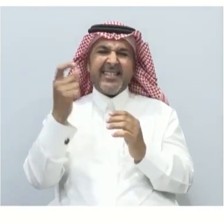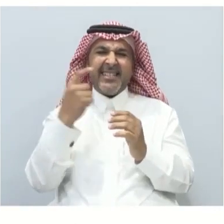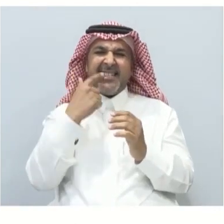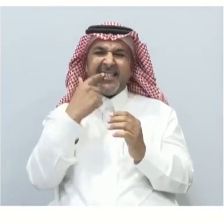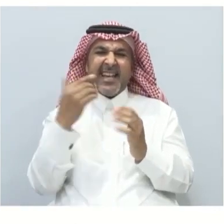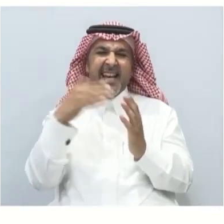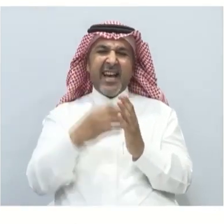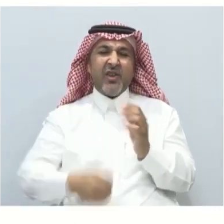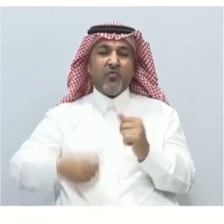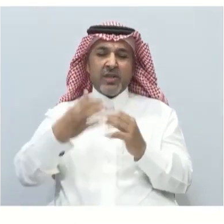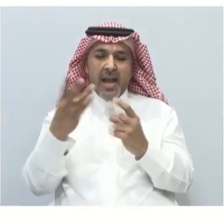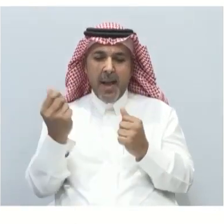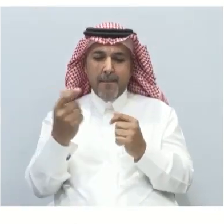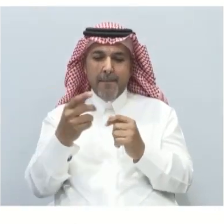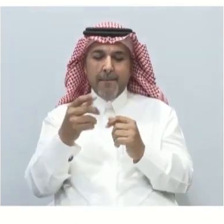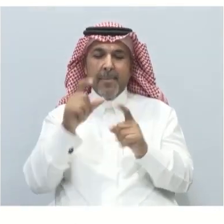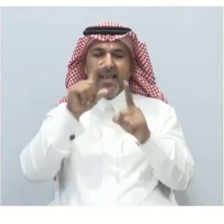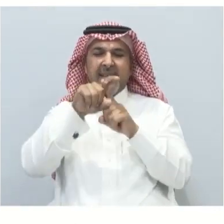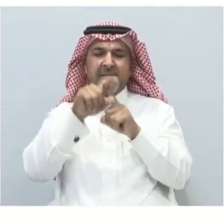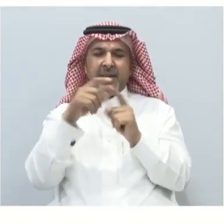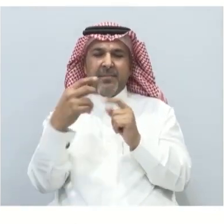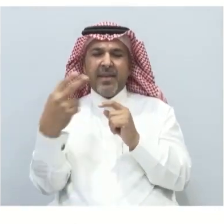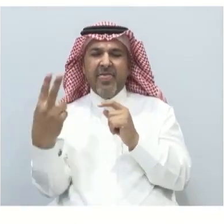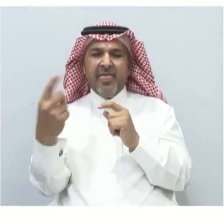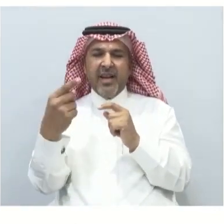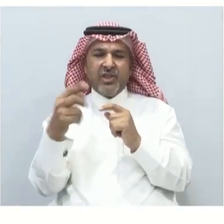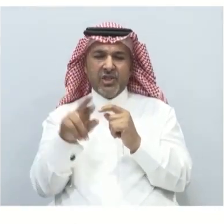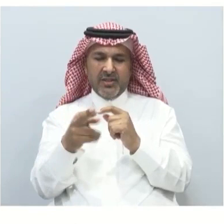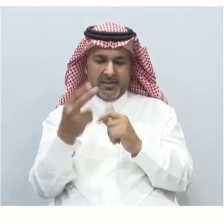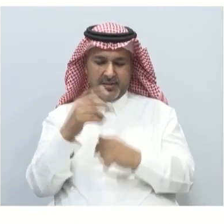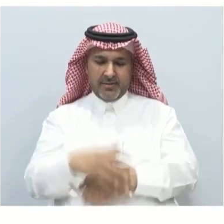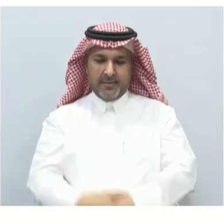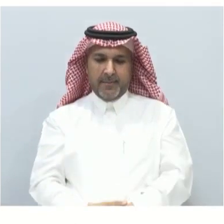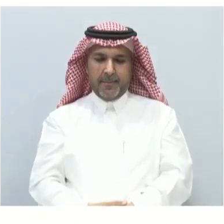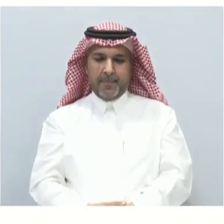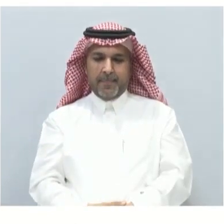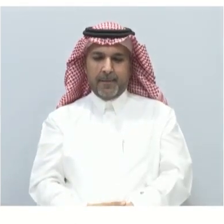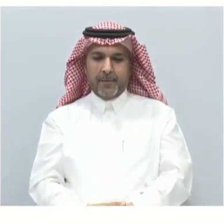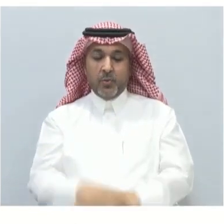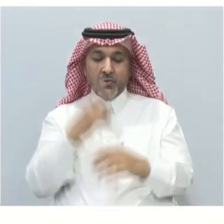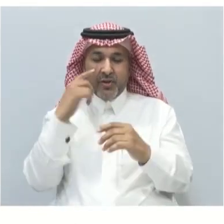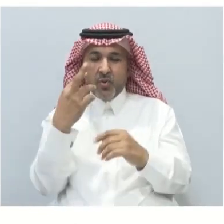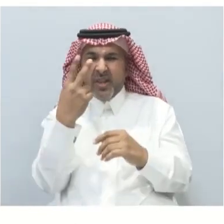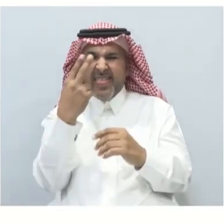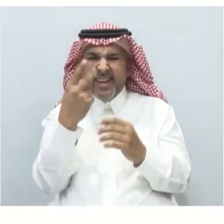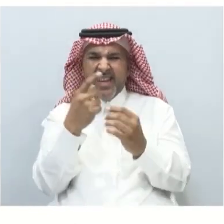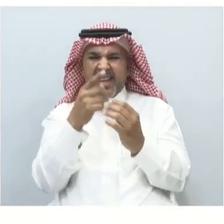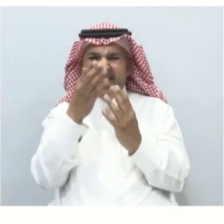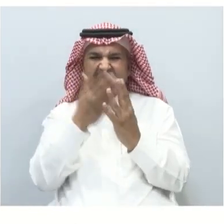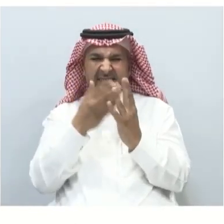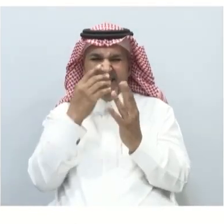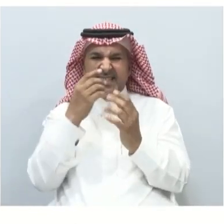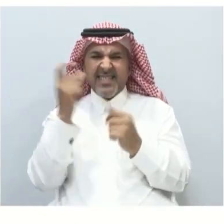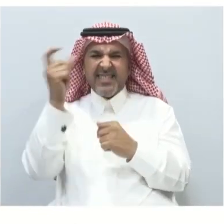0 0.12 بحيث تضاف الارباح الى راس المال مرتين شهريا شوف هذا